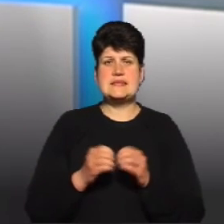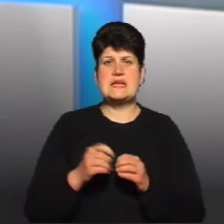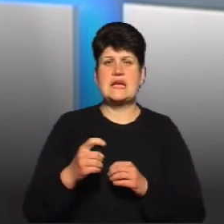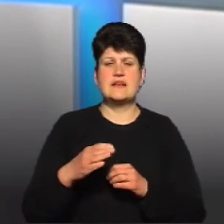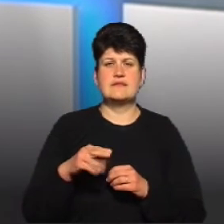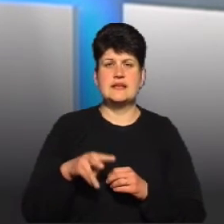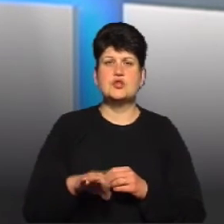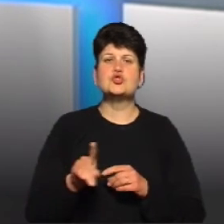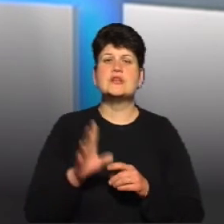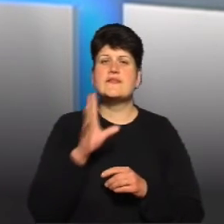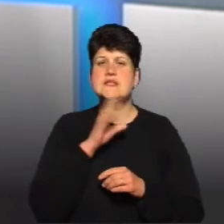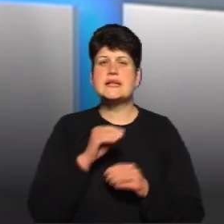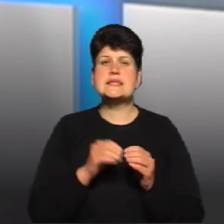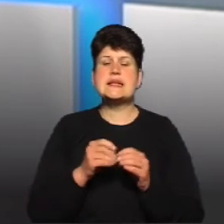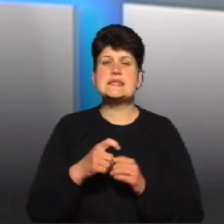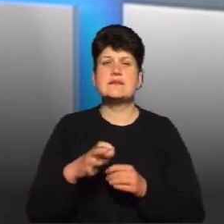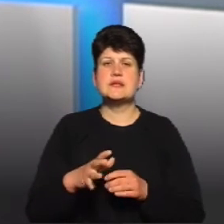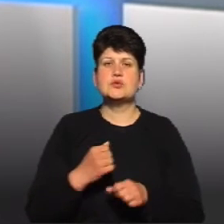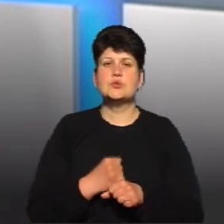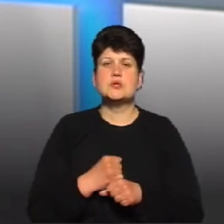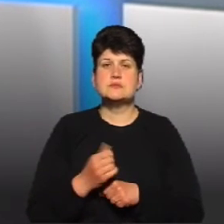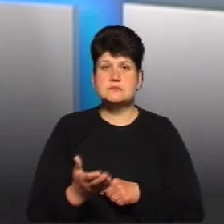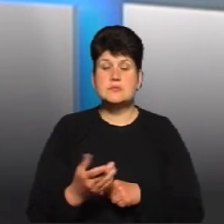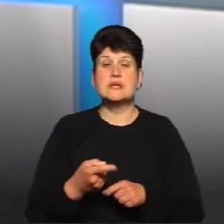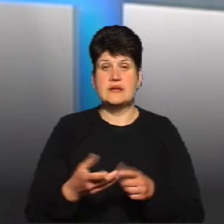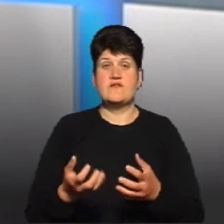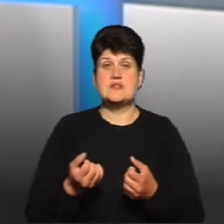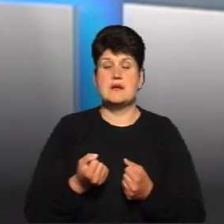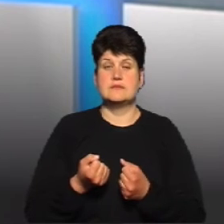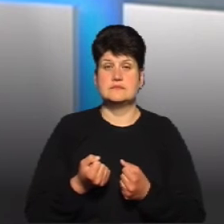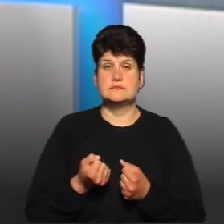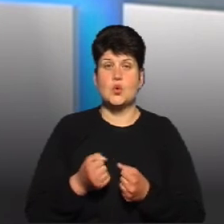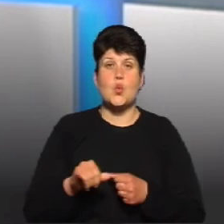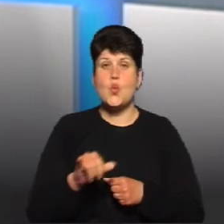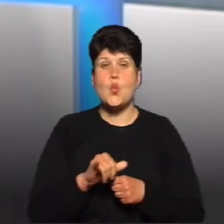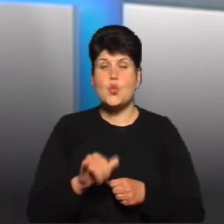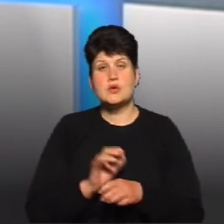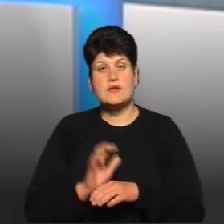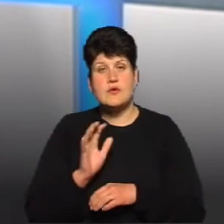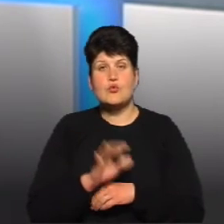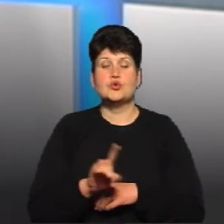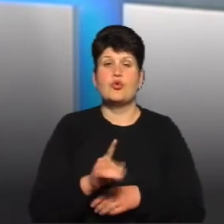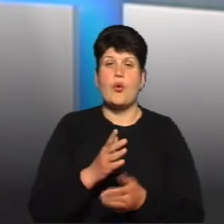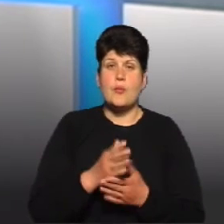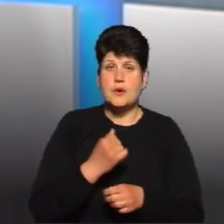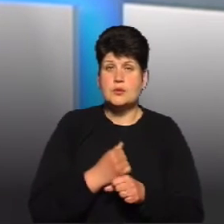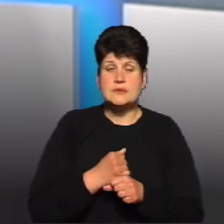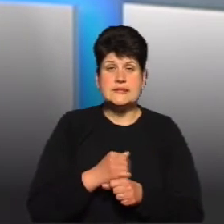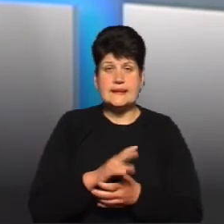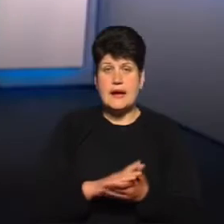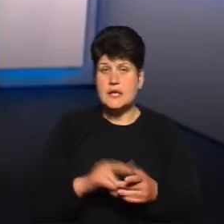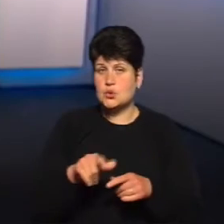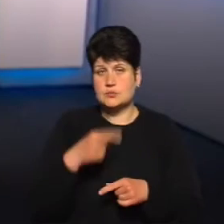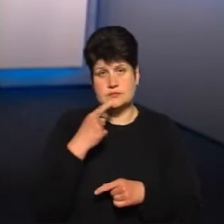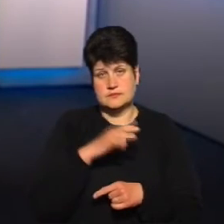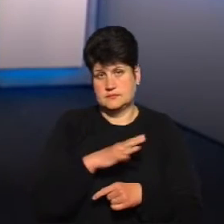10 хвилин взяти, те ти брав з собою. Куди вивозили, що мали робити далі, людям не повідомляли. І